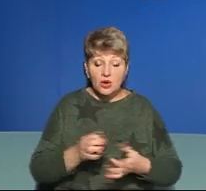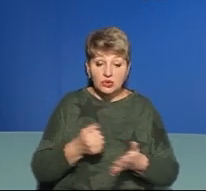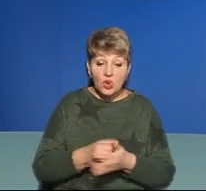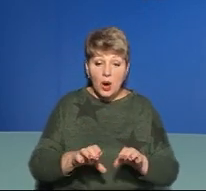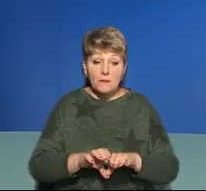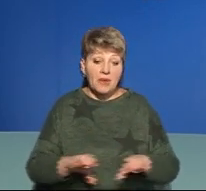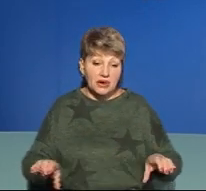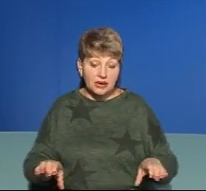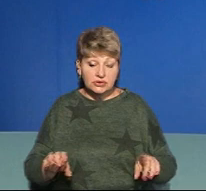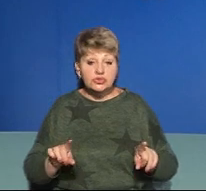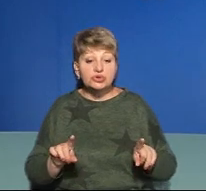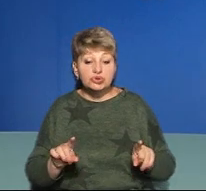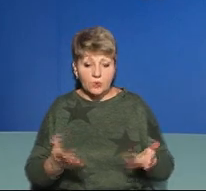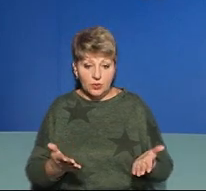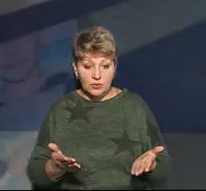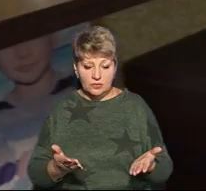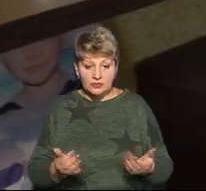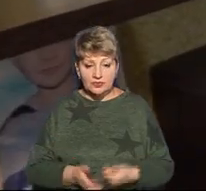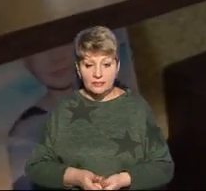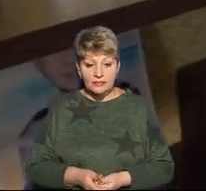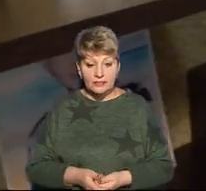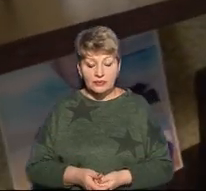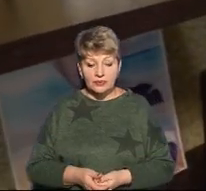Чому, з'ясувала Тетяна Недбайло.